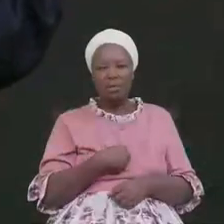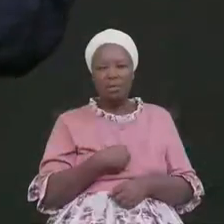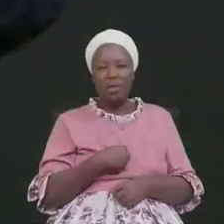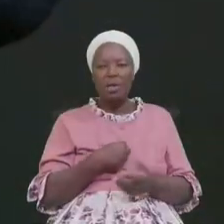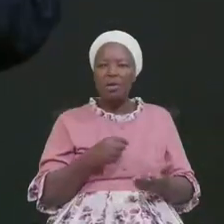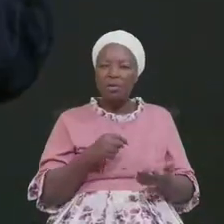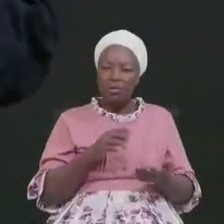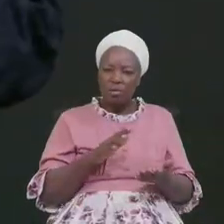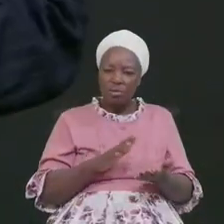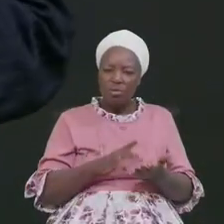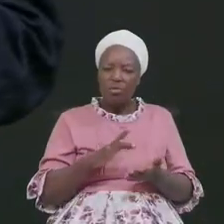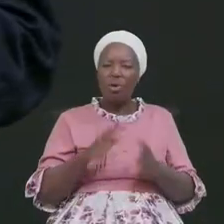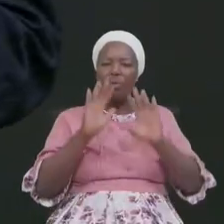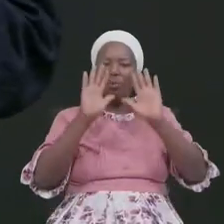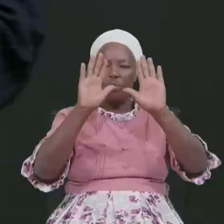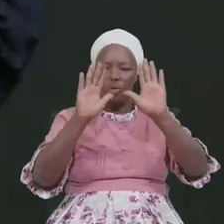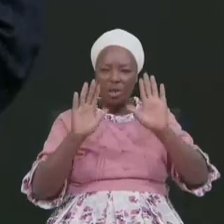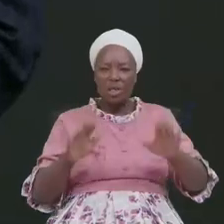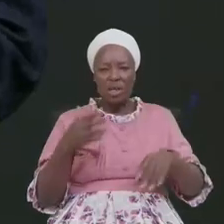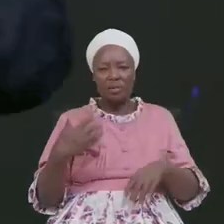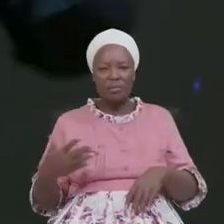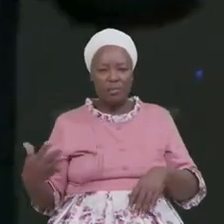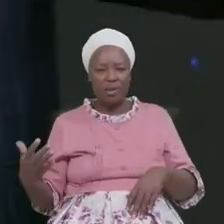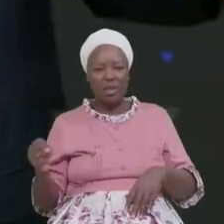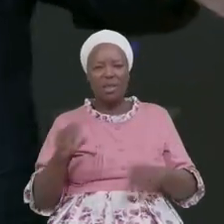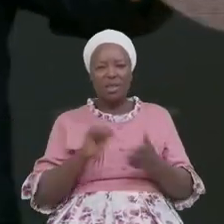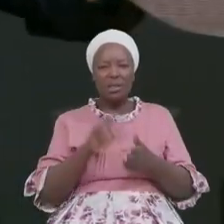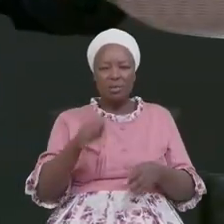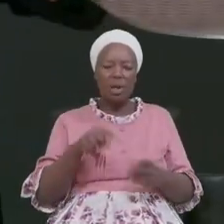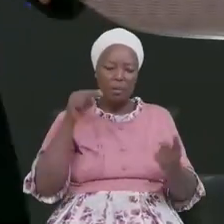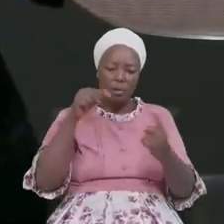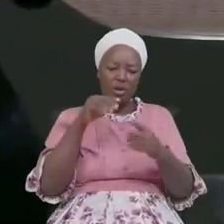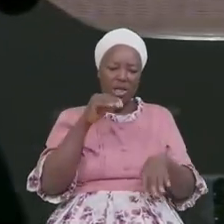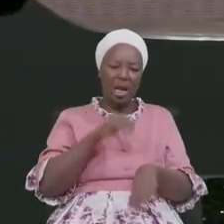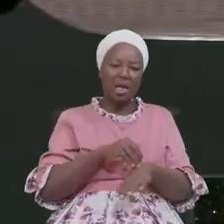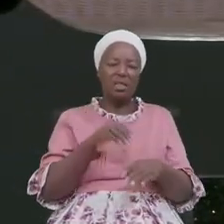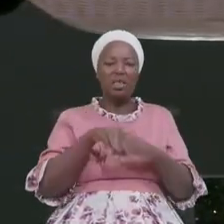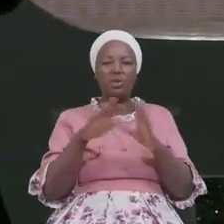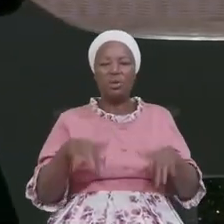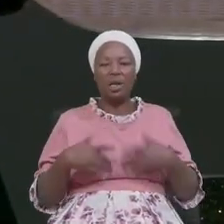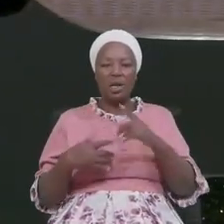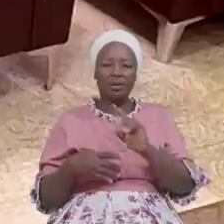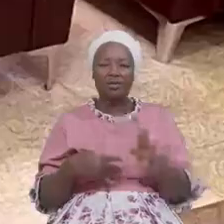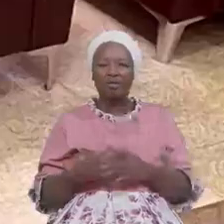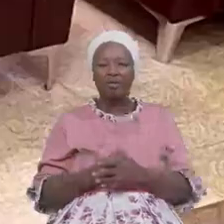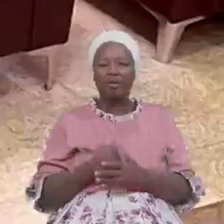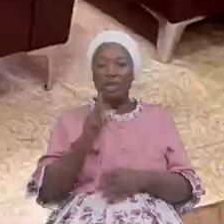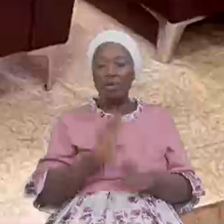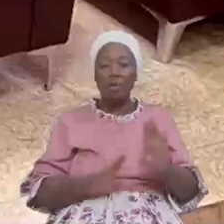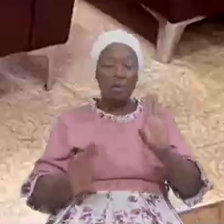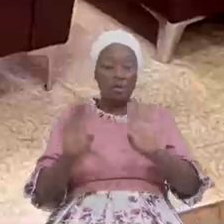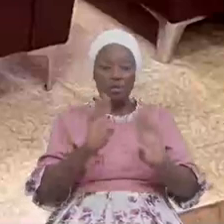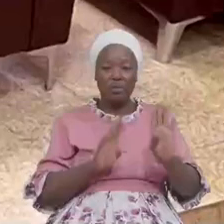Dis-moi des choses glorieuses que tu peux doigter dans ta vie. Tes comportements, dans